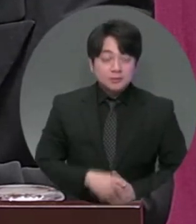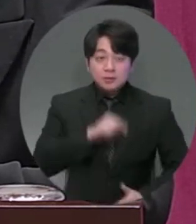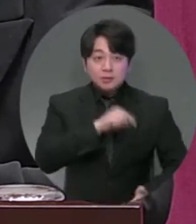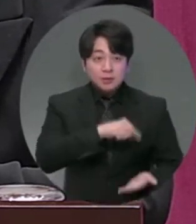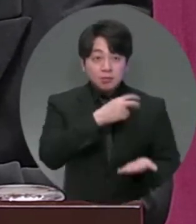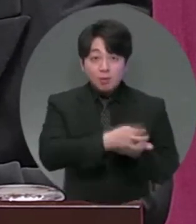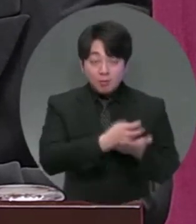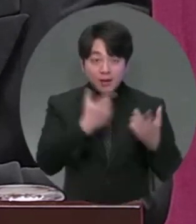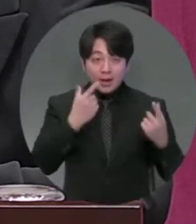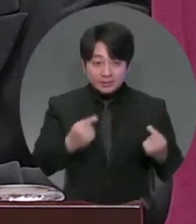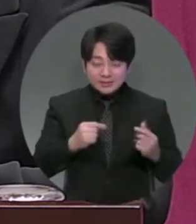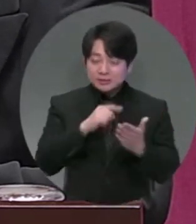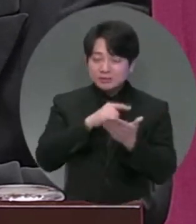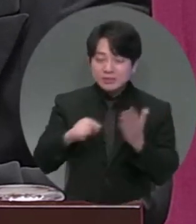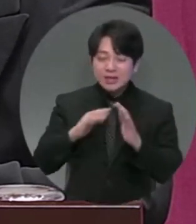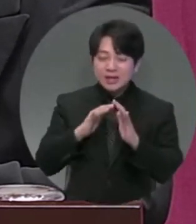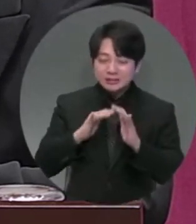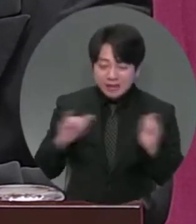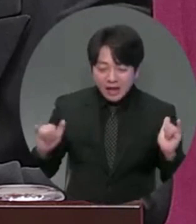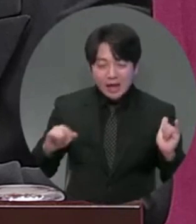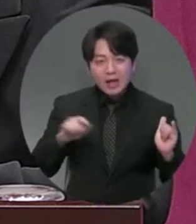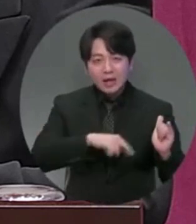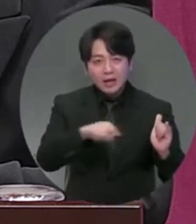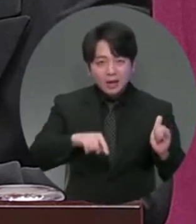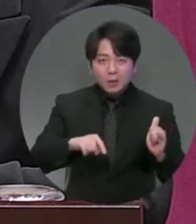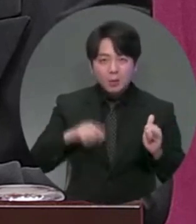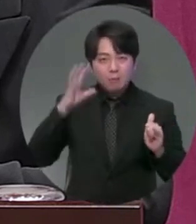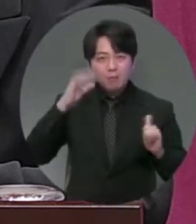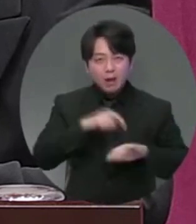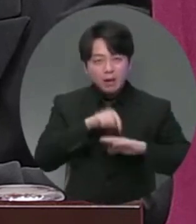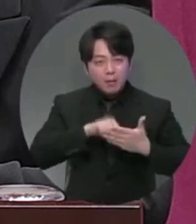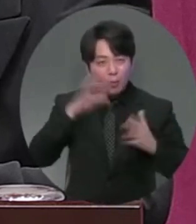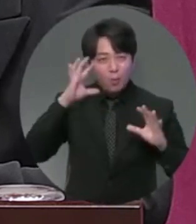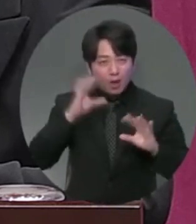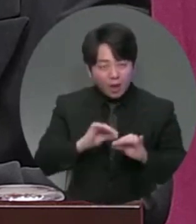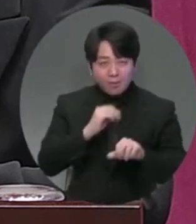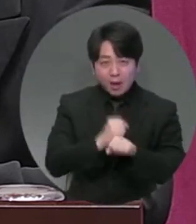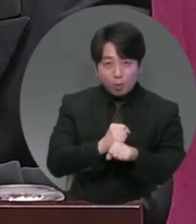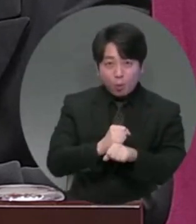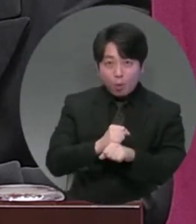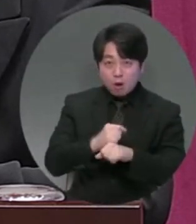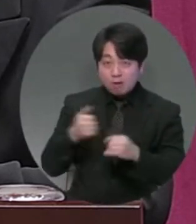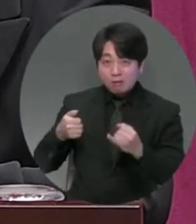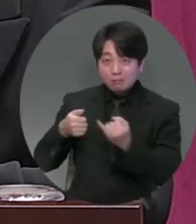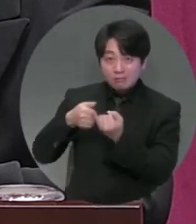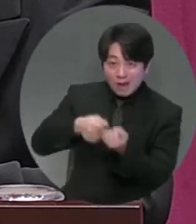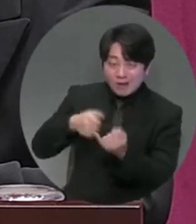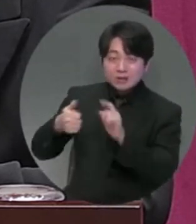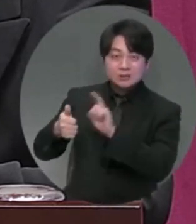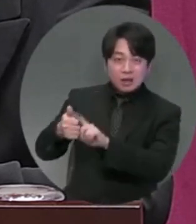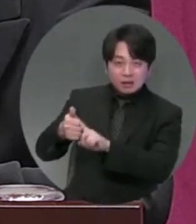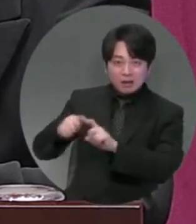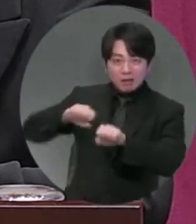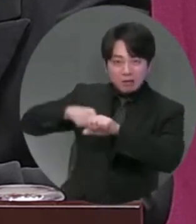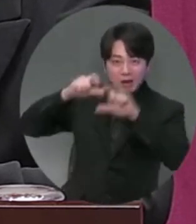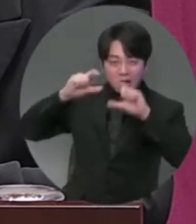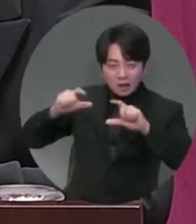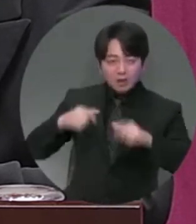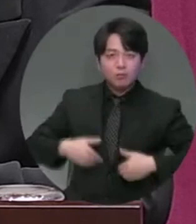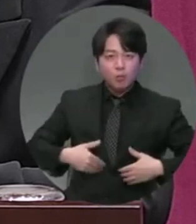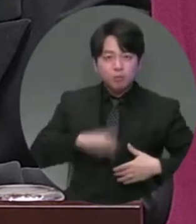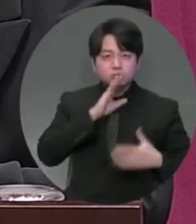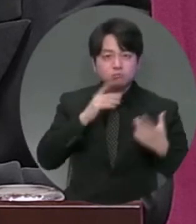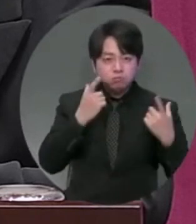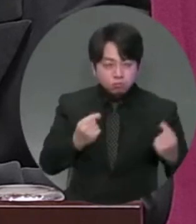굉장히 피해자에게 공감했고 이런 특단의 조치가 필요하다고 본 것입니다 법무부는 피해자의 편이고요 그게 국 뭐